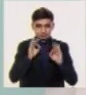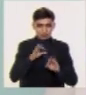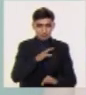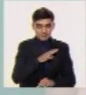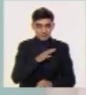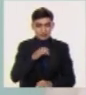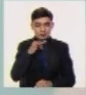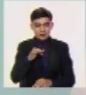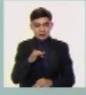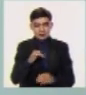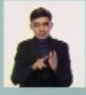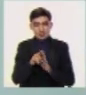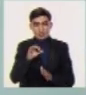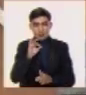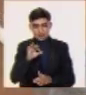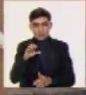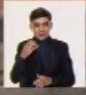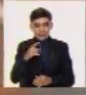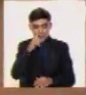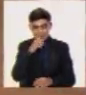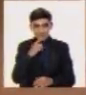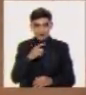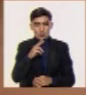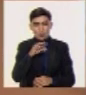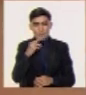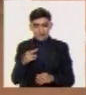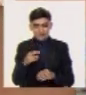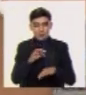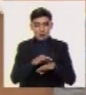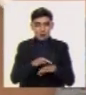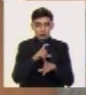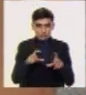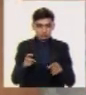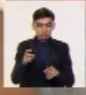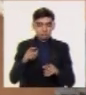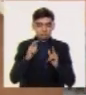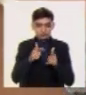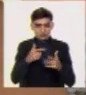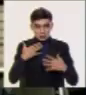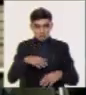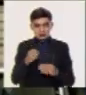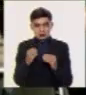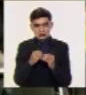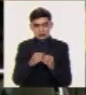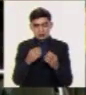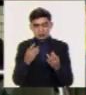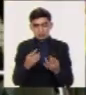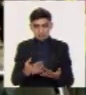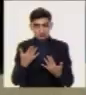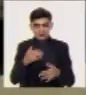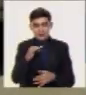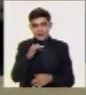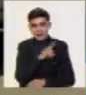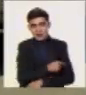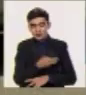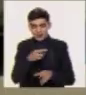бақтық дейді. Ал қыркүйек қазан айларында ауруханаға ковидпен ауырып түскен науқастардың саны небәрі 10 шақты болғандықтан дәрігерлерге